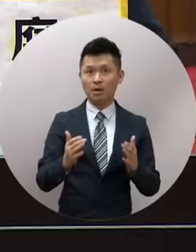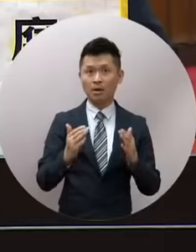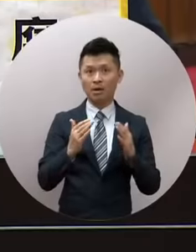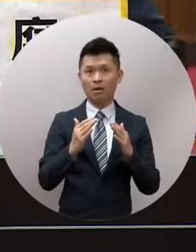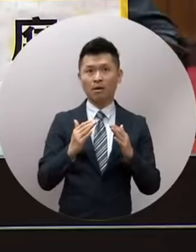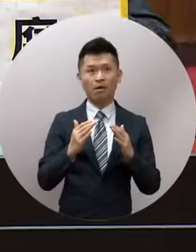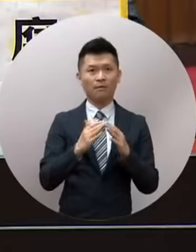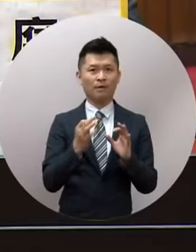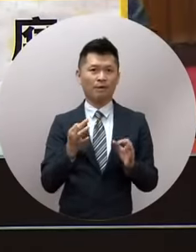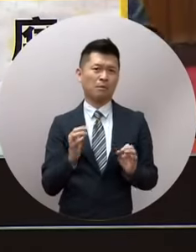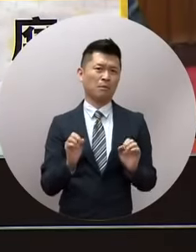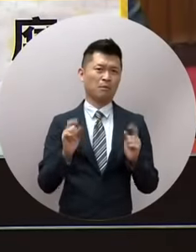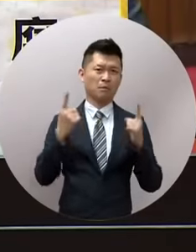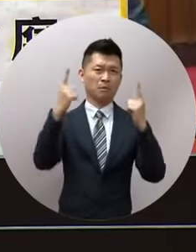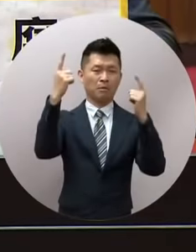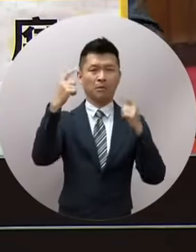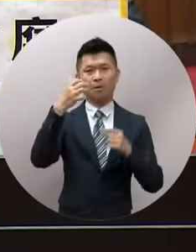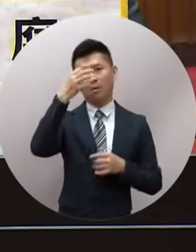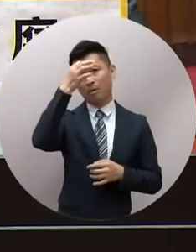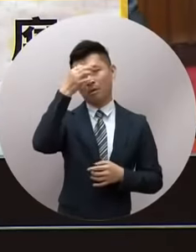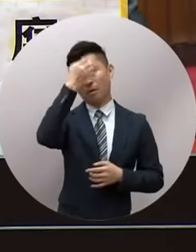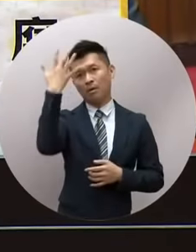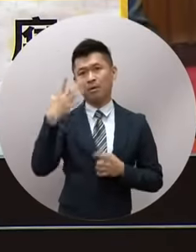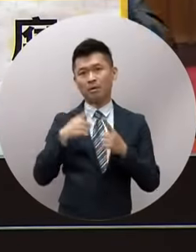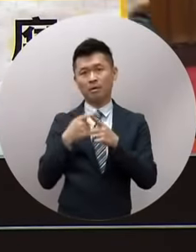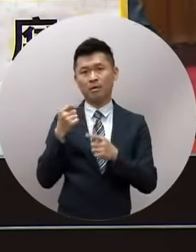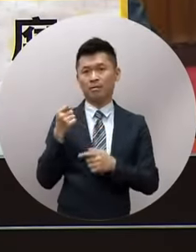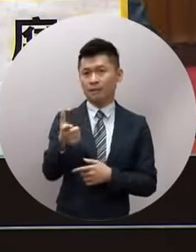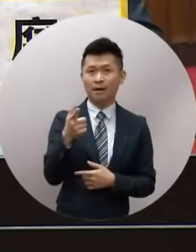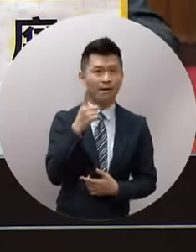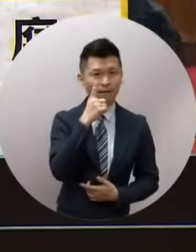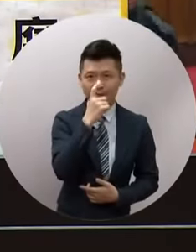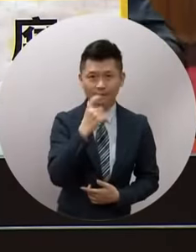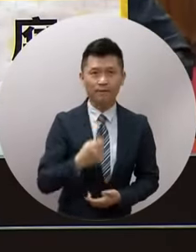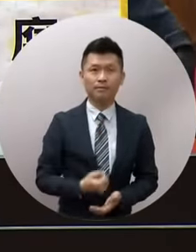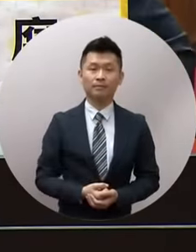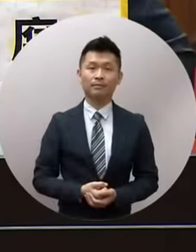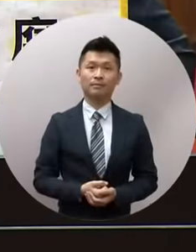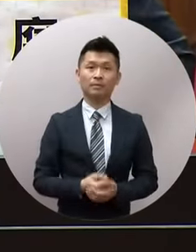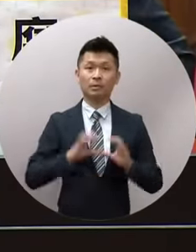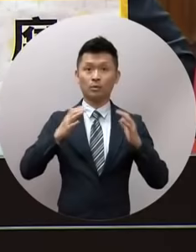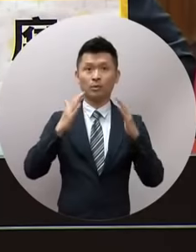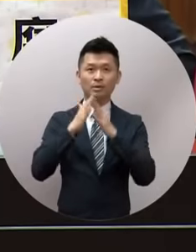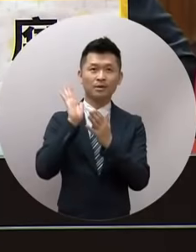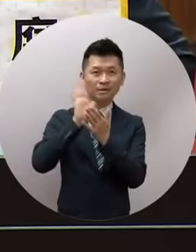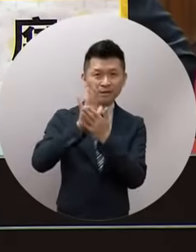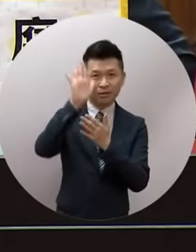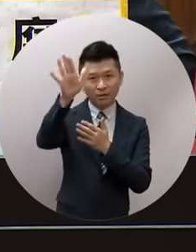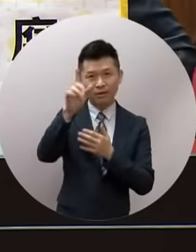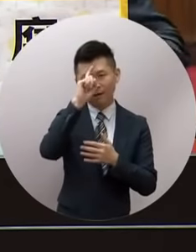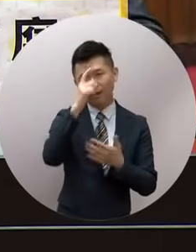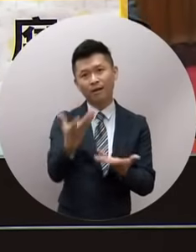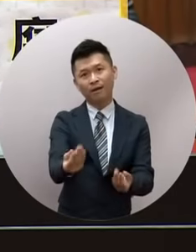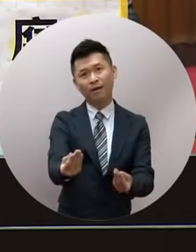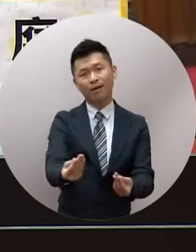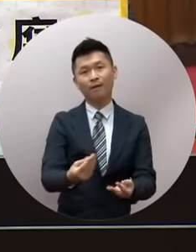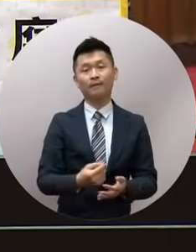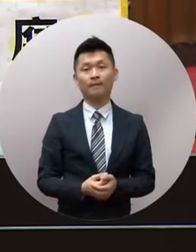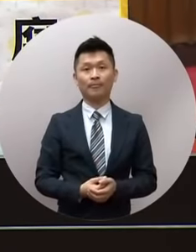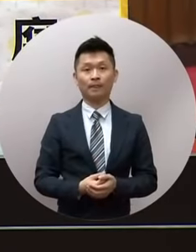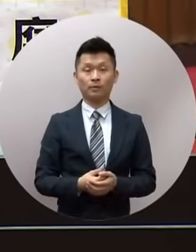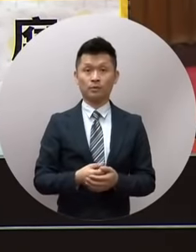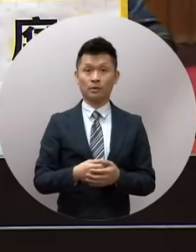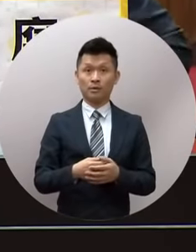不可攀嘛，好，那年轻人买不起房子，年轻人买不起房子，这个国家然后还能够看到什么样的未来？所以实价